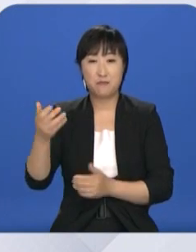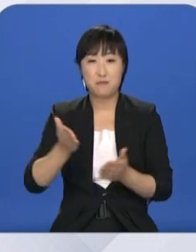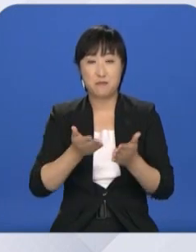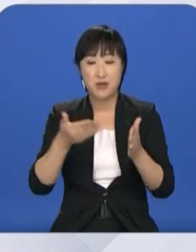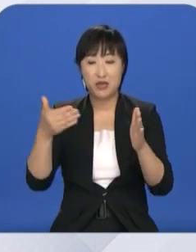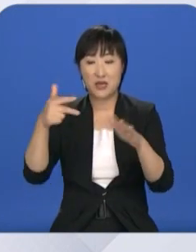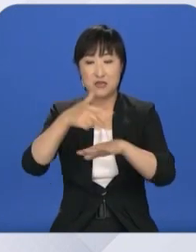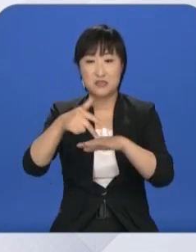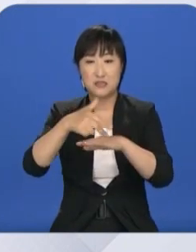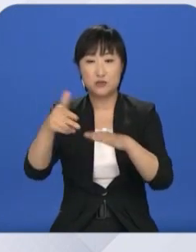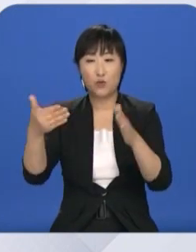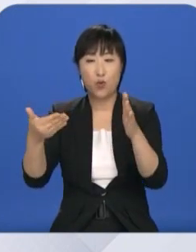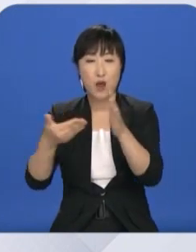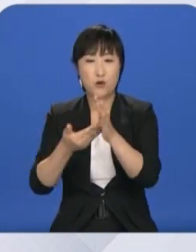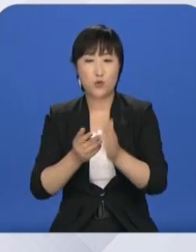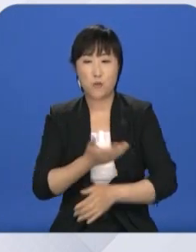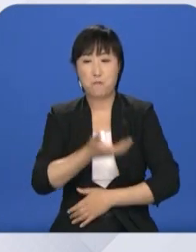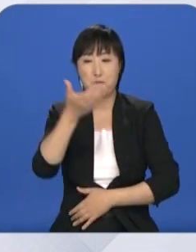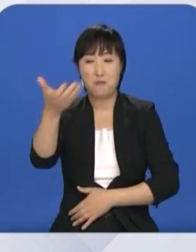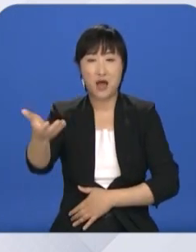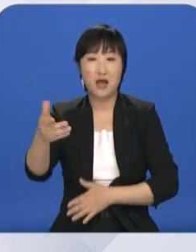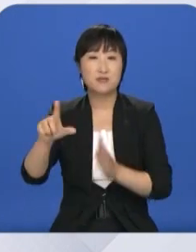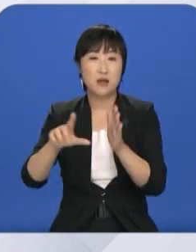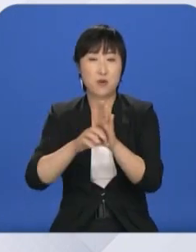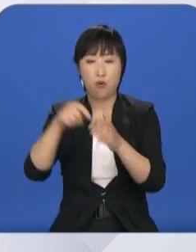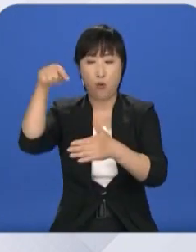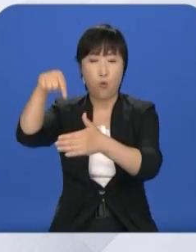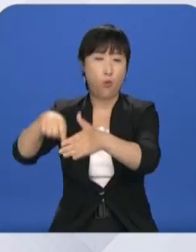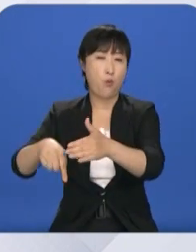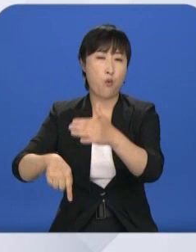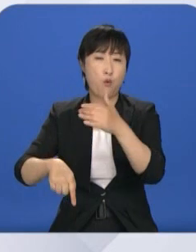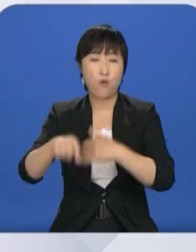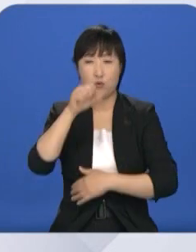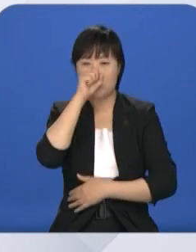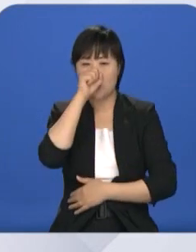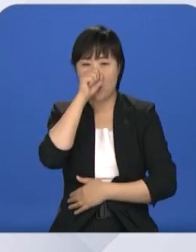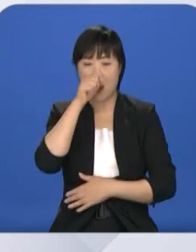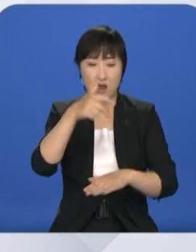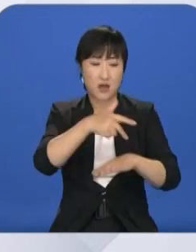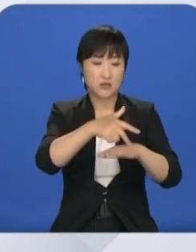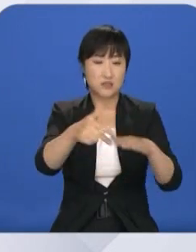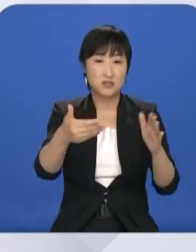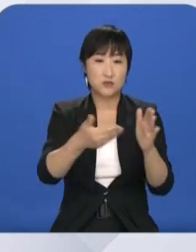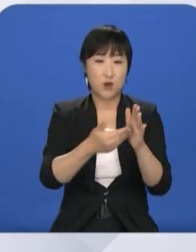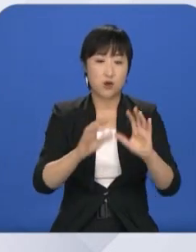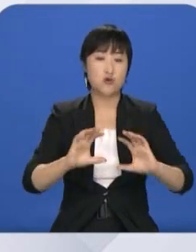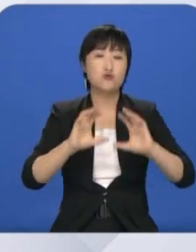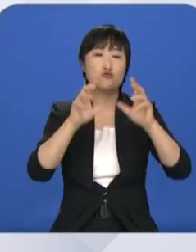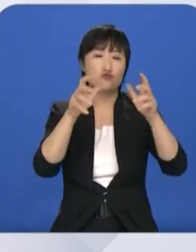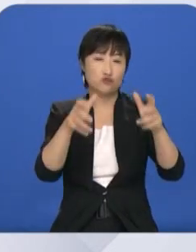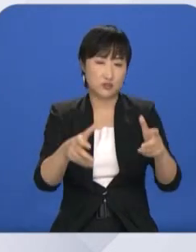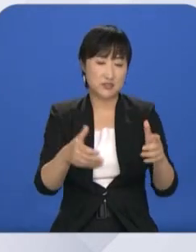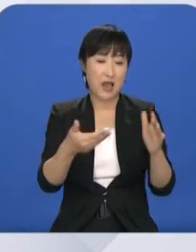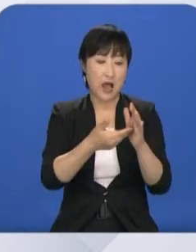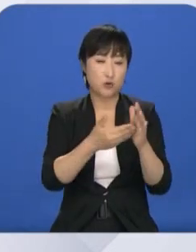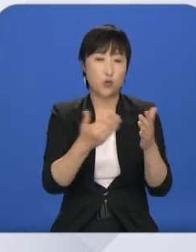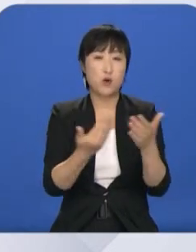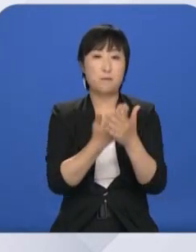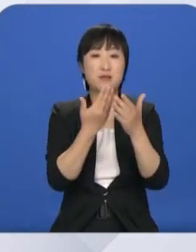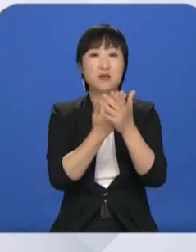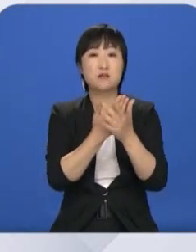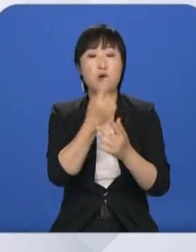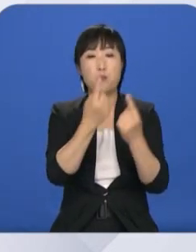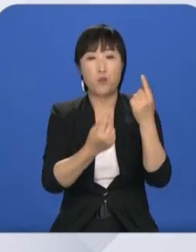개념이 갔다면 거기는 수심이 아주 좋습니다. 그래서 저는 진도항을 국제항으로 개발한다는 것보다는